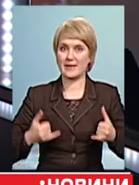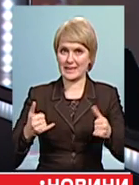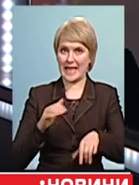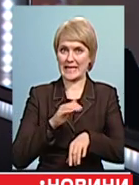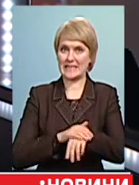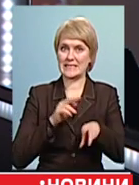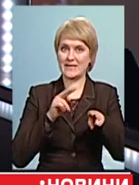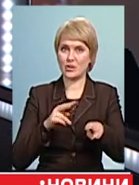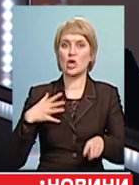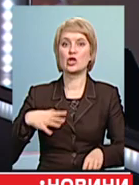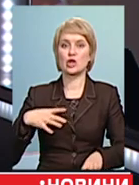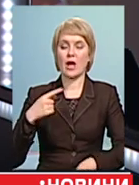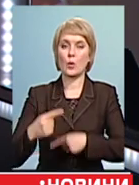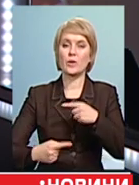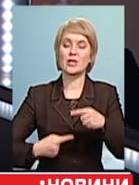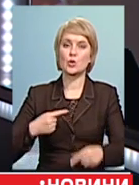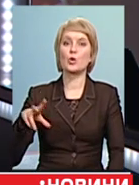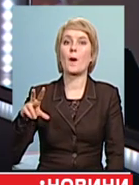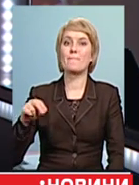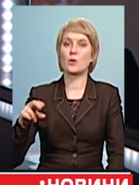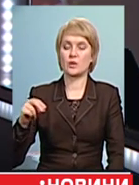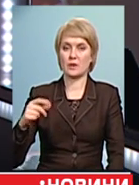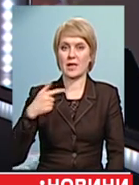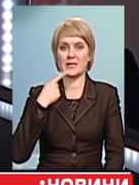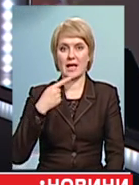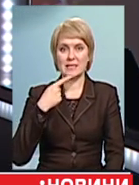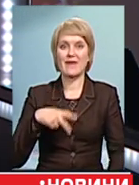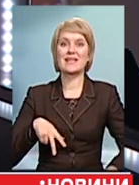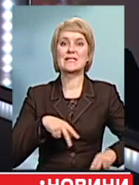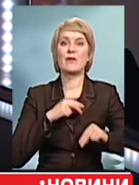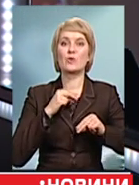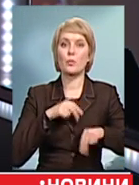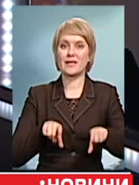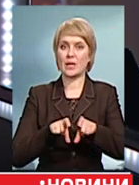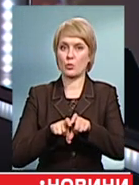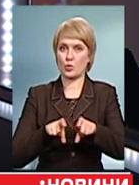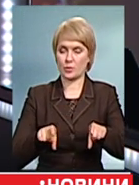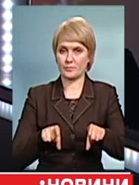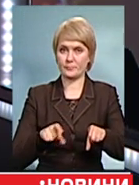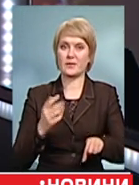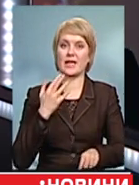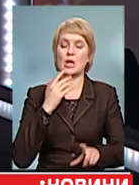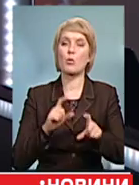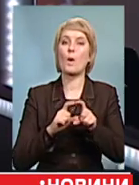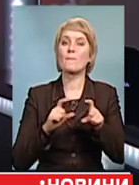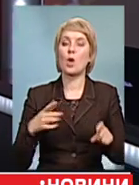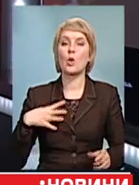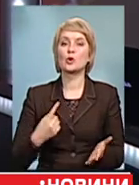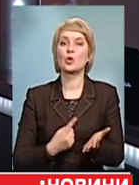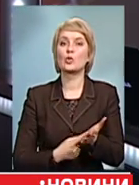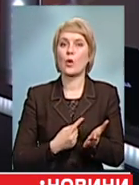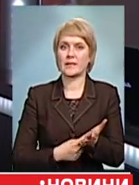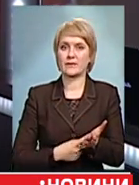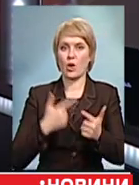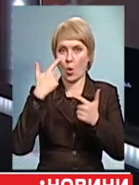чекають вже наступного понеділка. Про це повідомила співробітник бюро Дар'я Манжура. В Національному бюро очікують доказів,